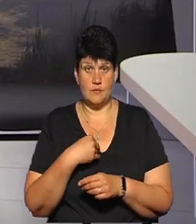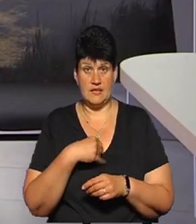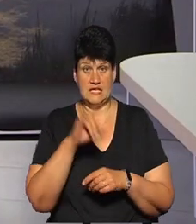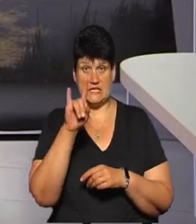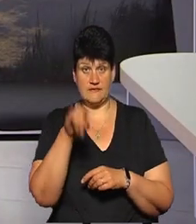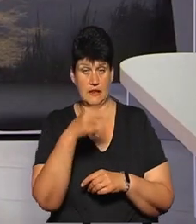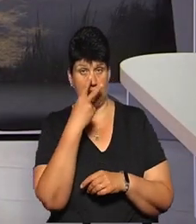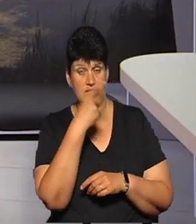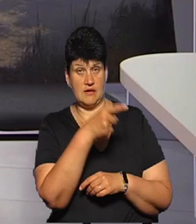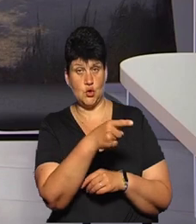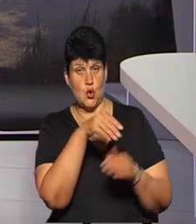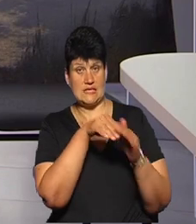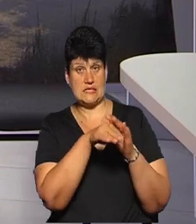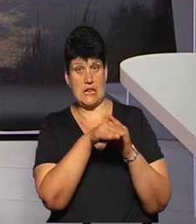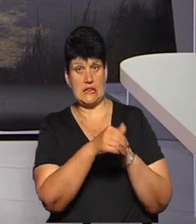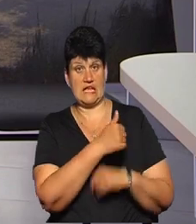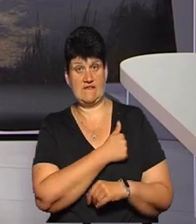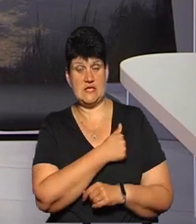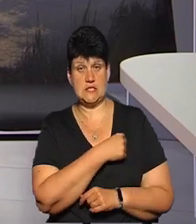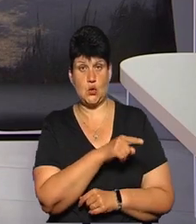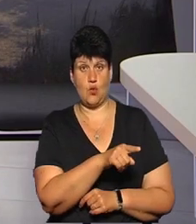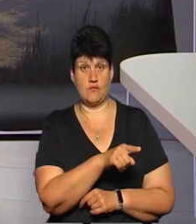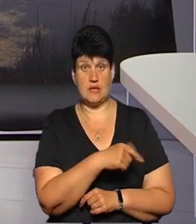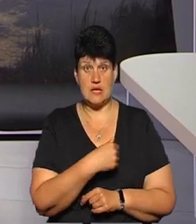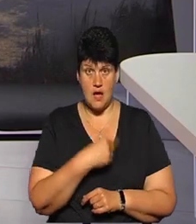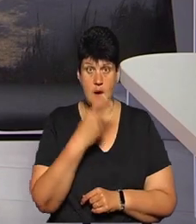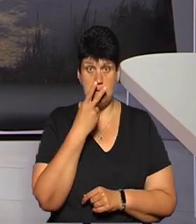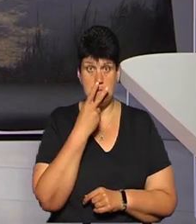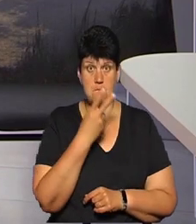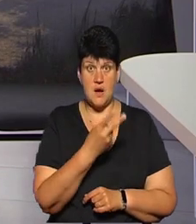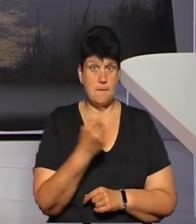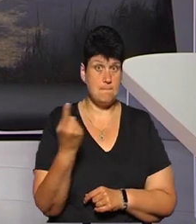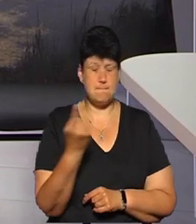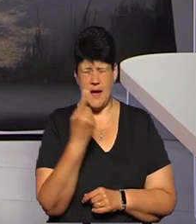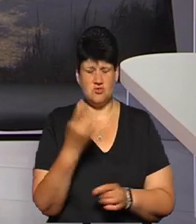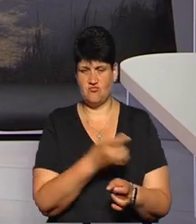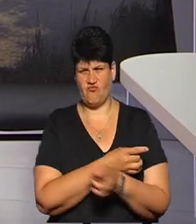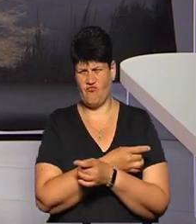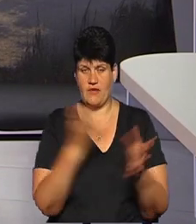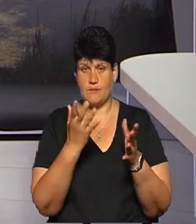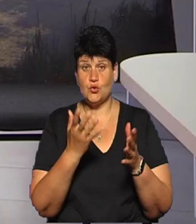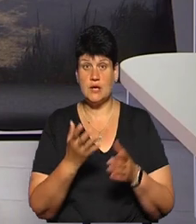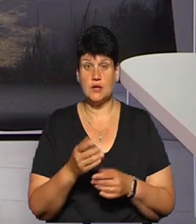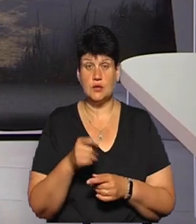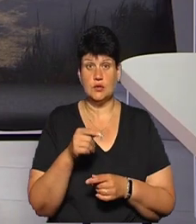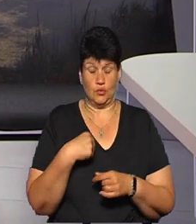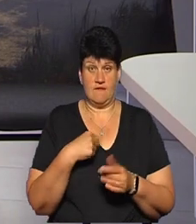склади, військові склади були, і я бачив перші вибухи. І тоді я